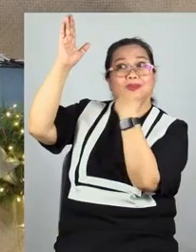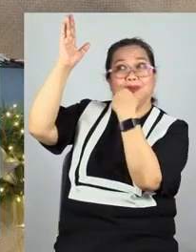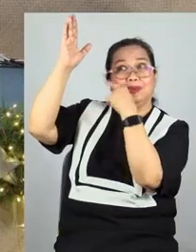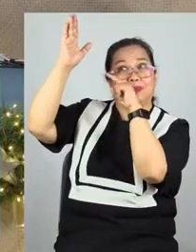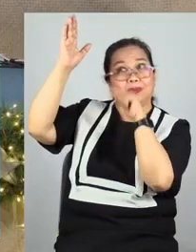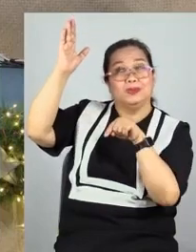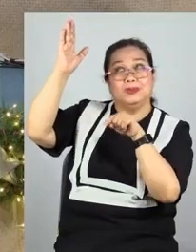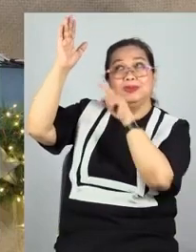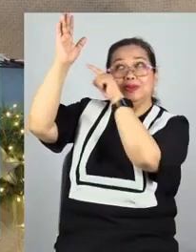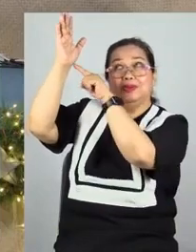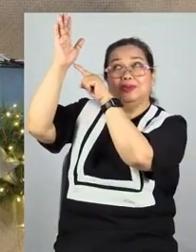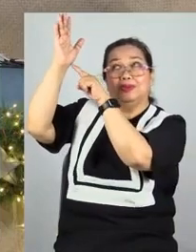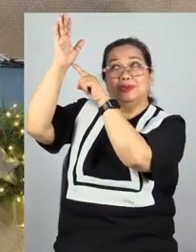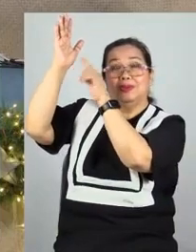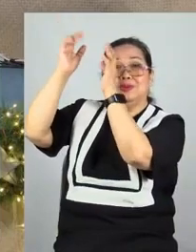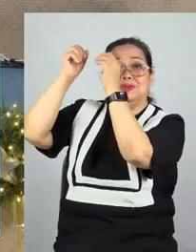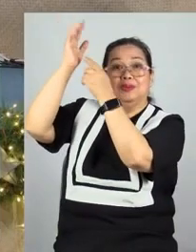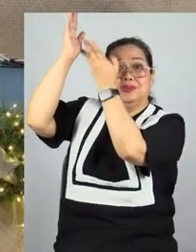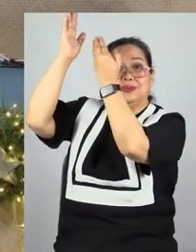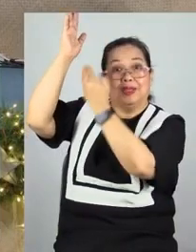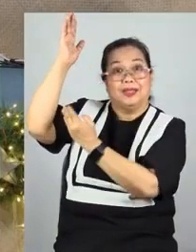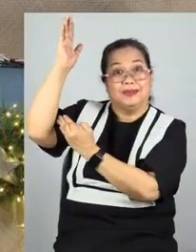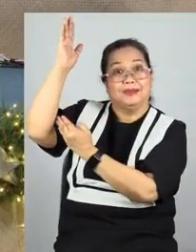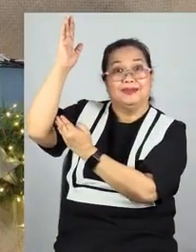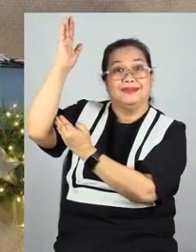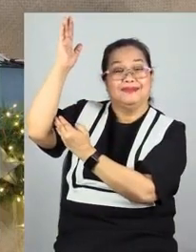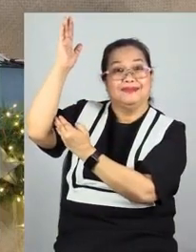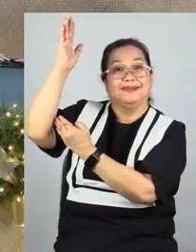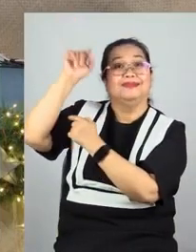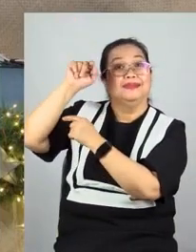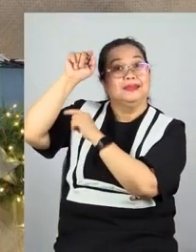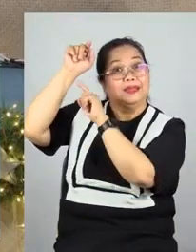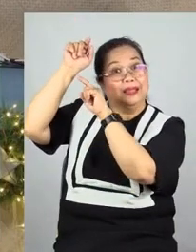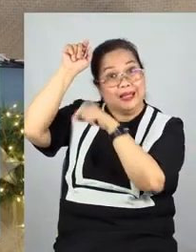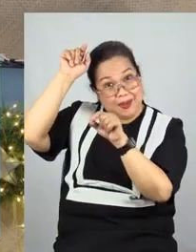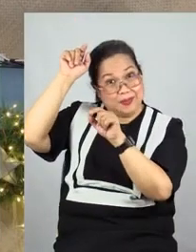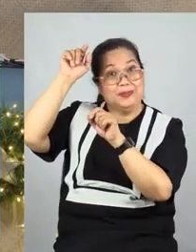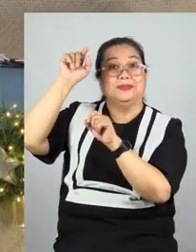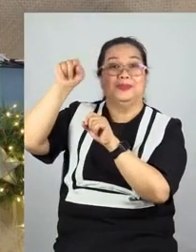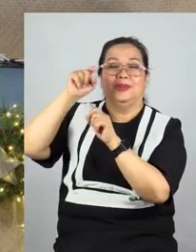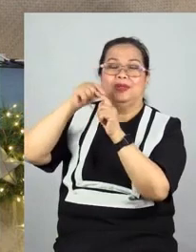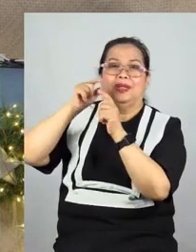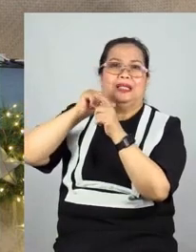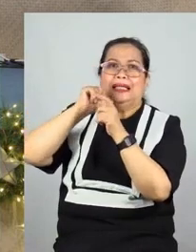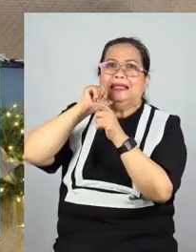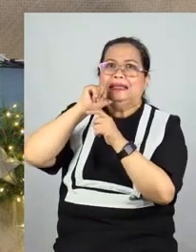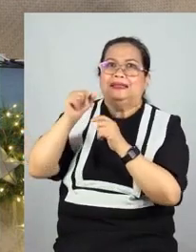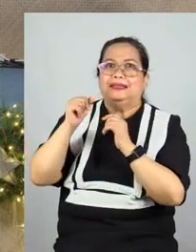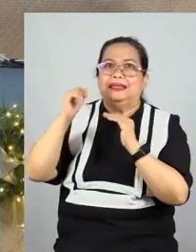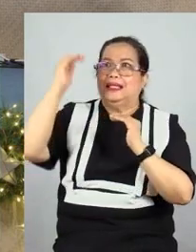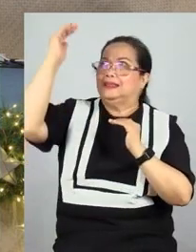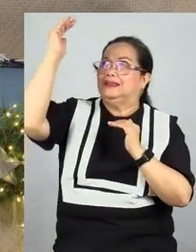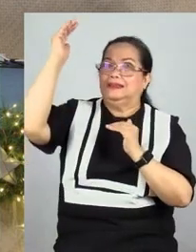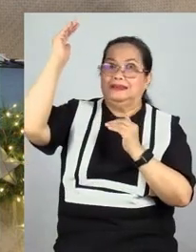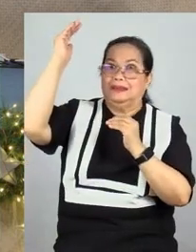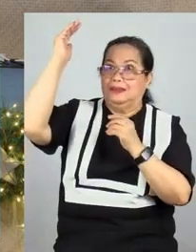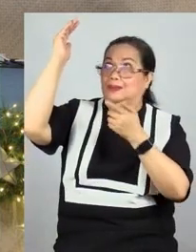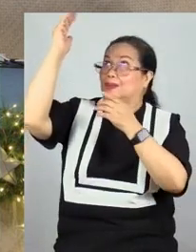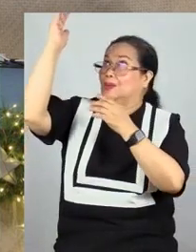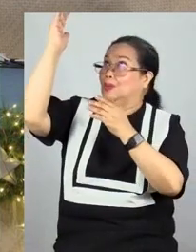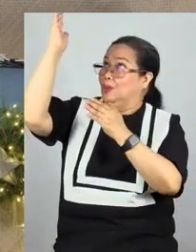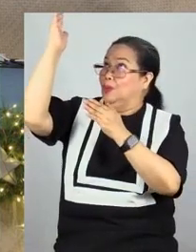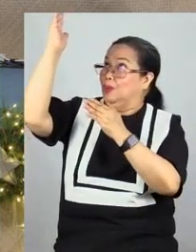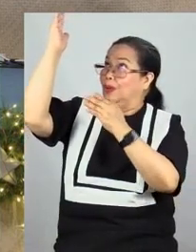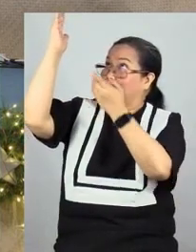comma, though He was in the form of God, comma, did not count equality with God a thing to be